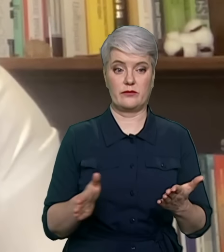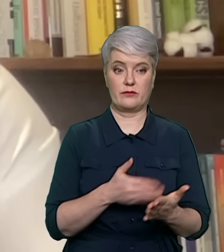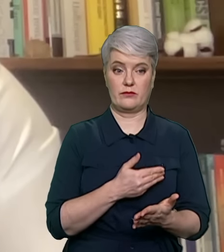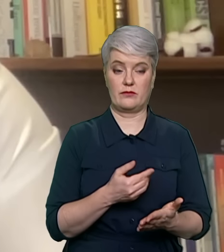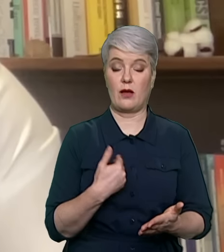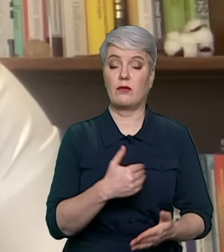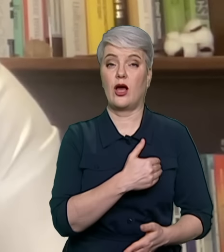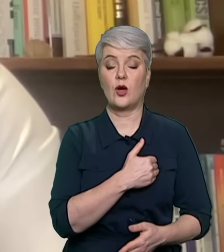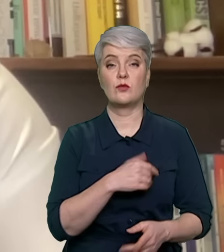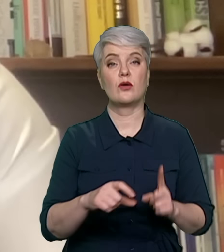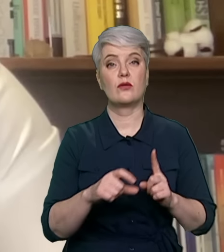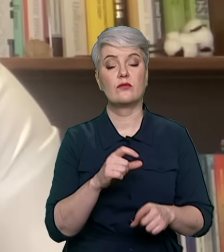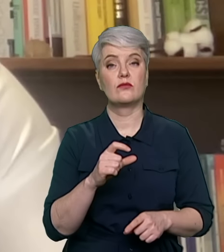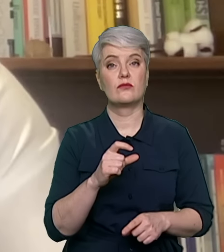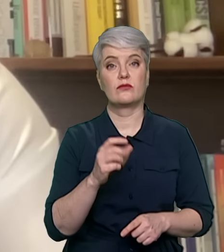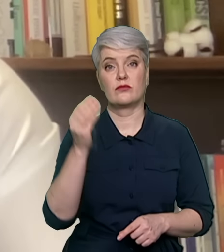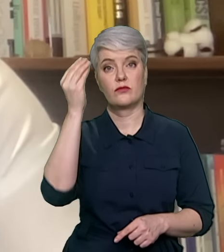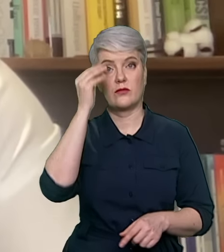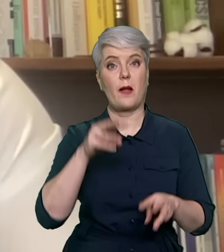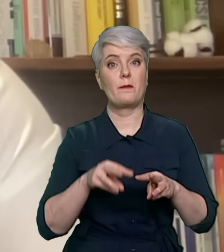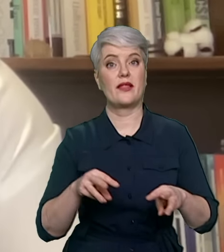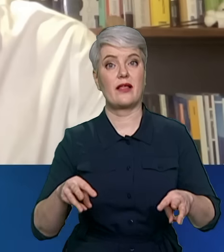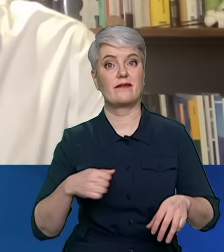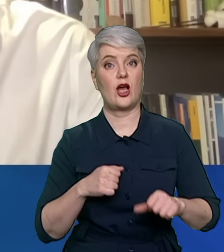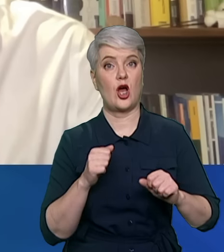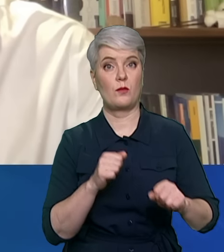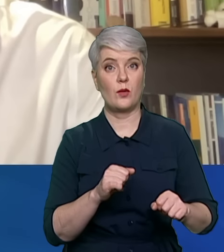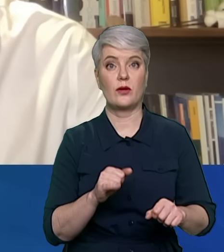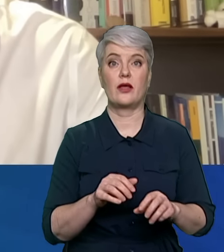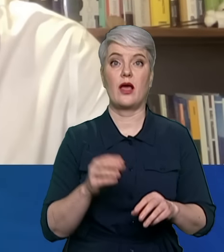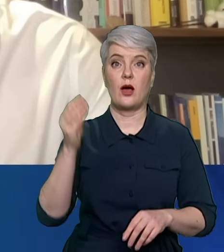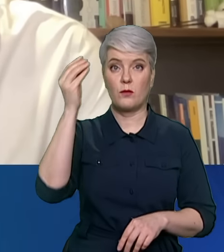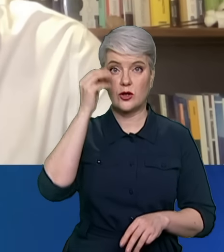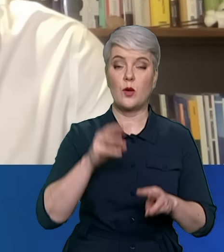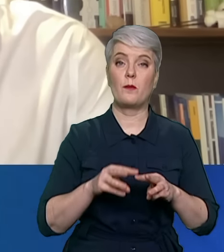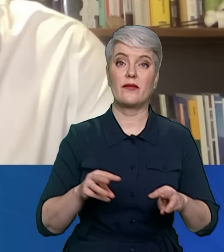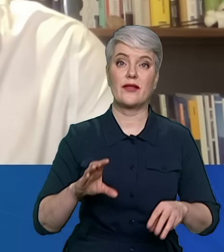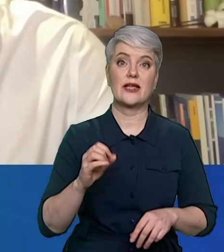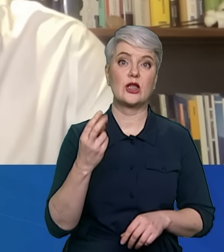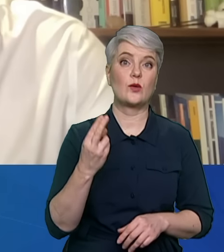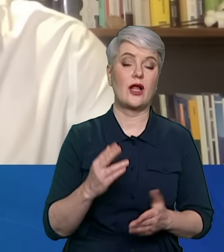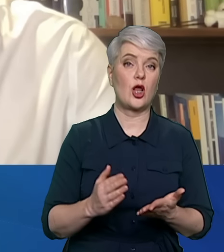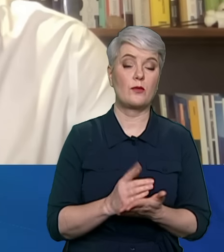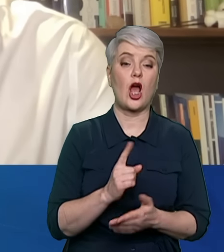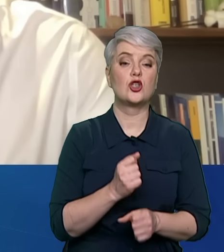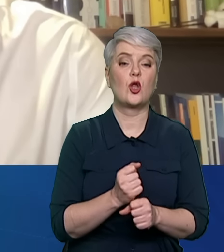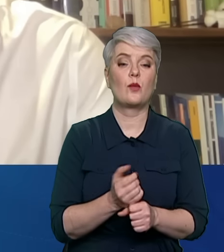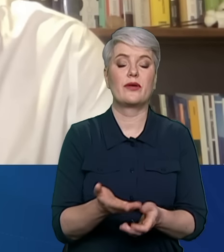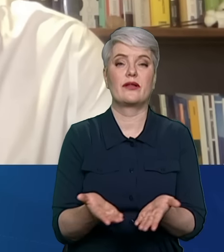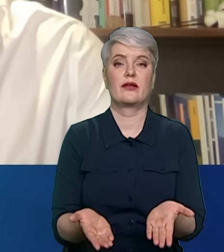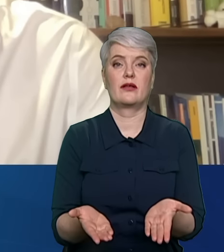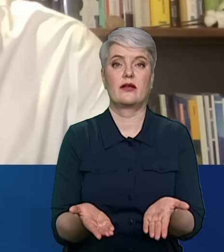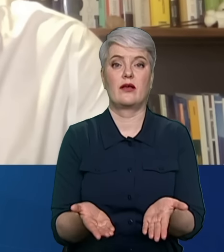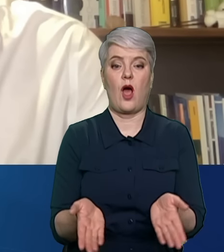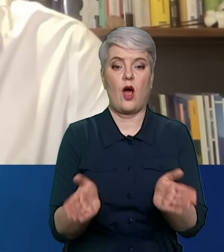почути і позицію Міністерства оборони, і позицію Міністерства соціальної політики. Що робити таким людям, коли